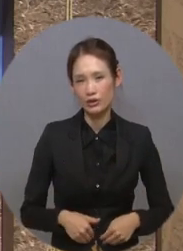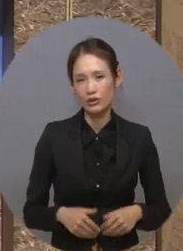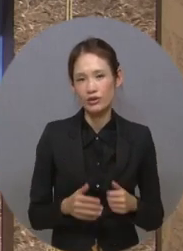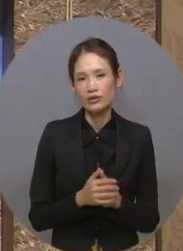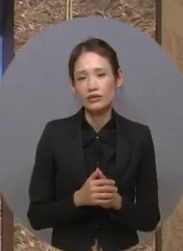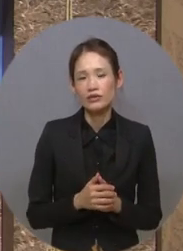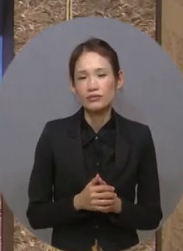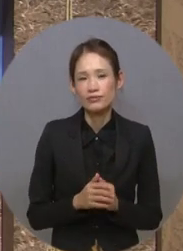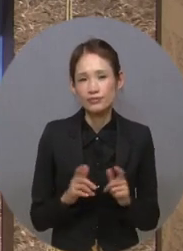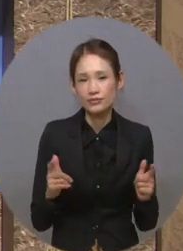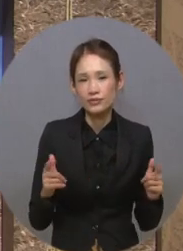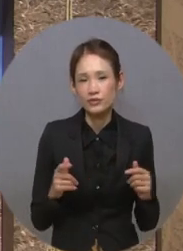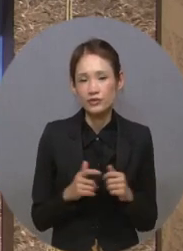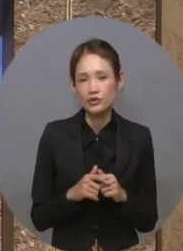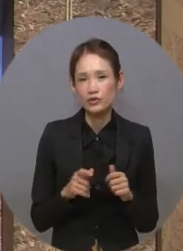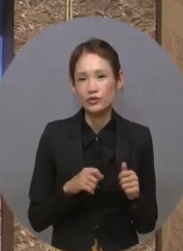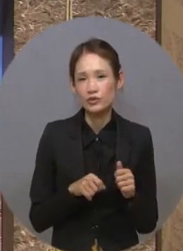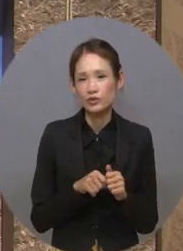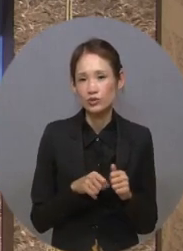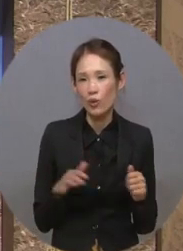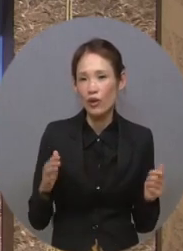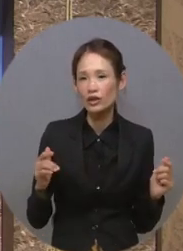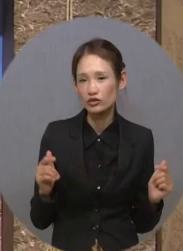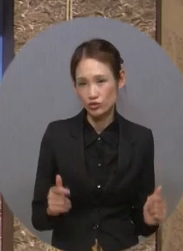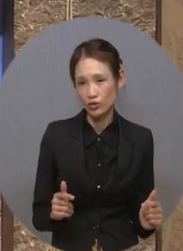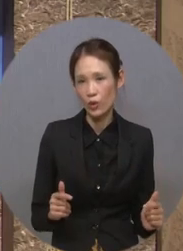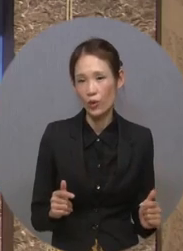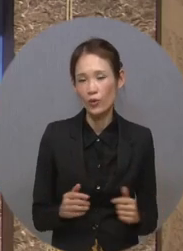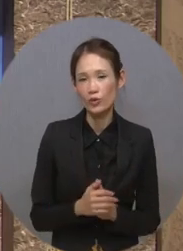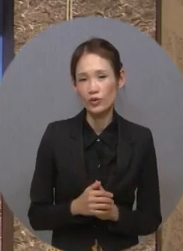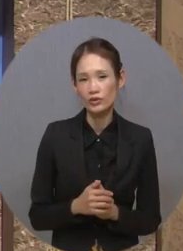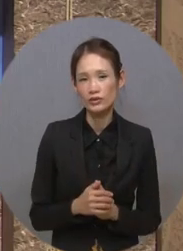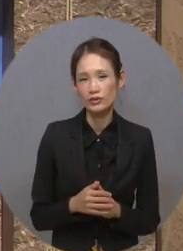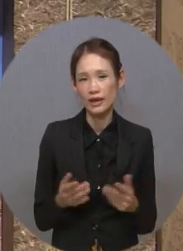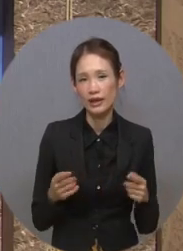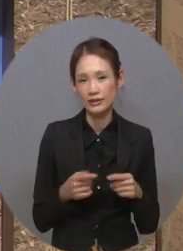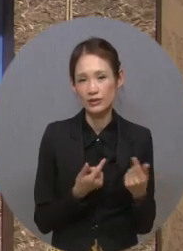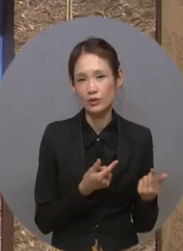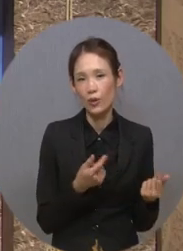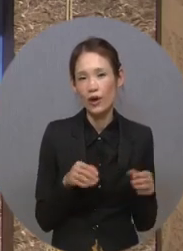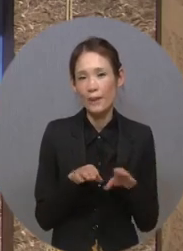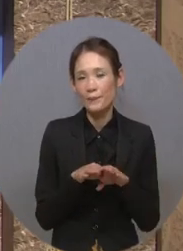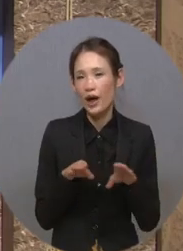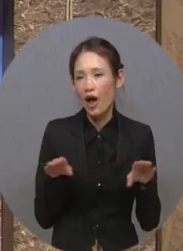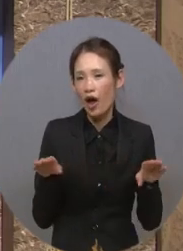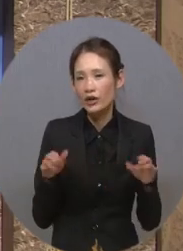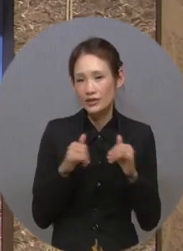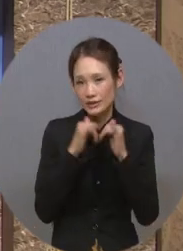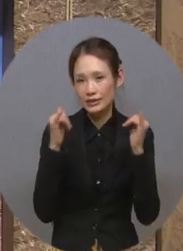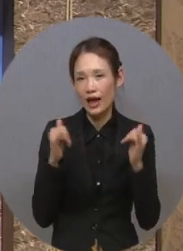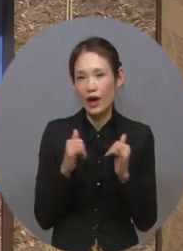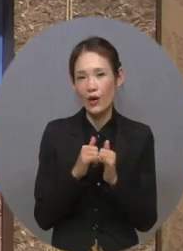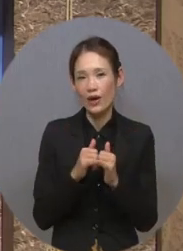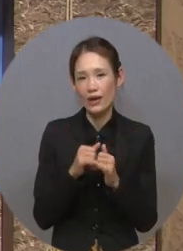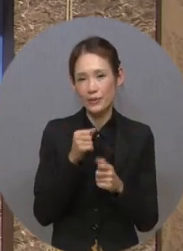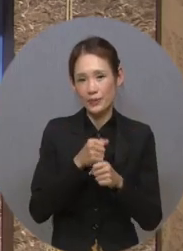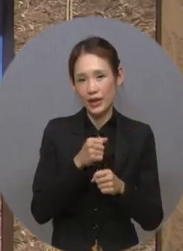분들이 좀 더 이렇게 소외 덜 받고 또 이렇게 같이 평등한 사회가 될 수 있는 그런